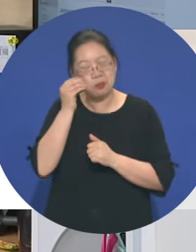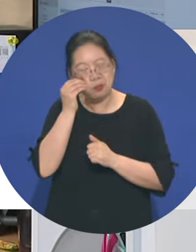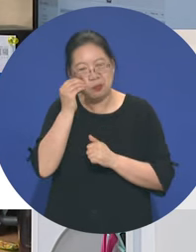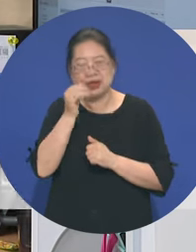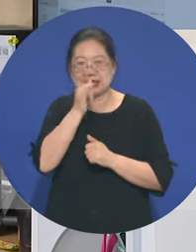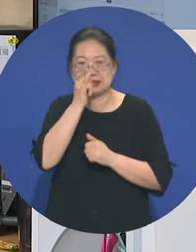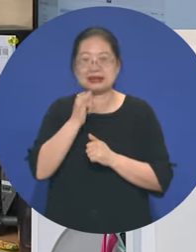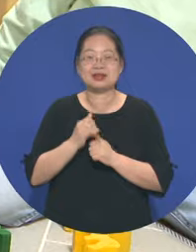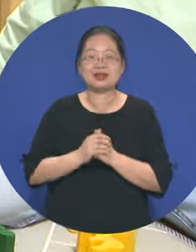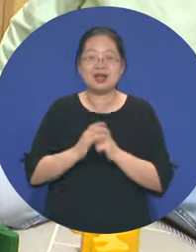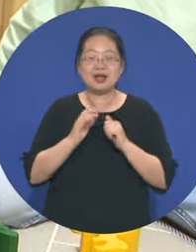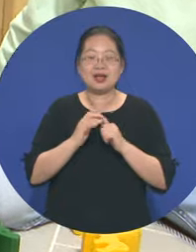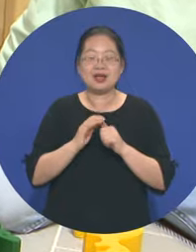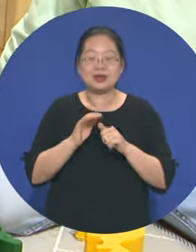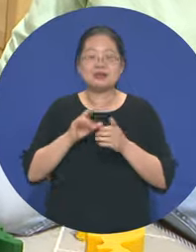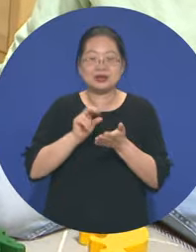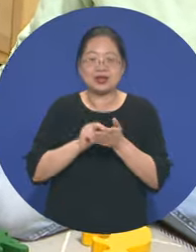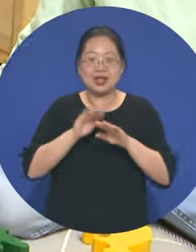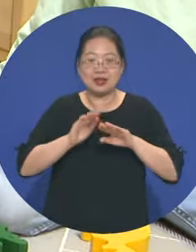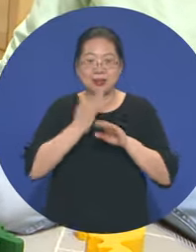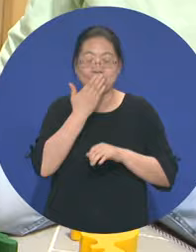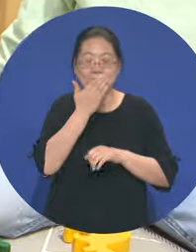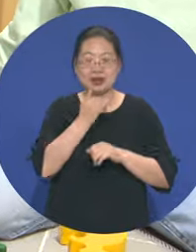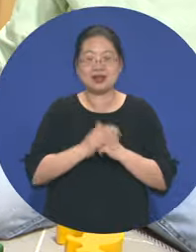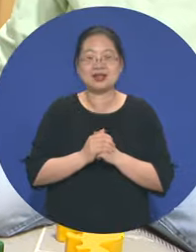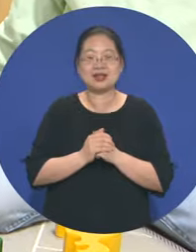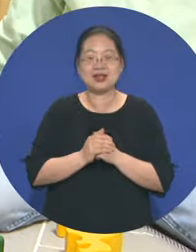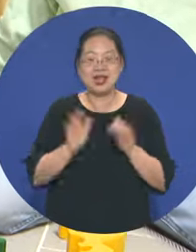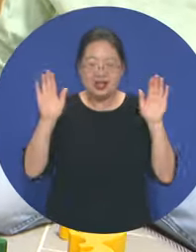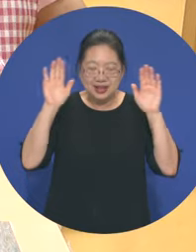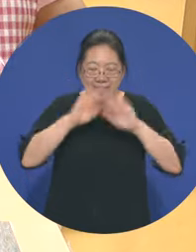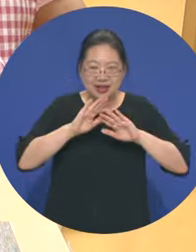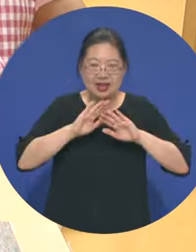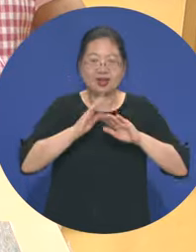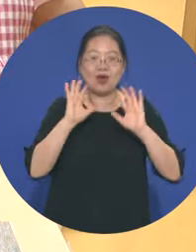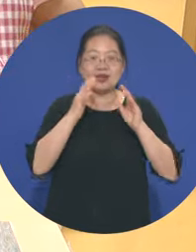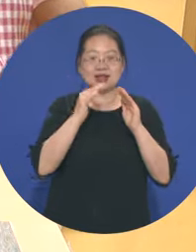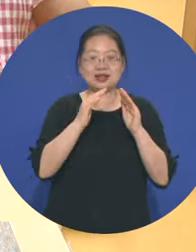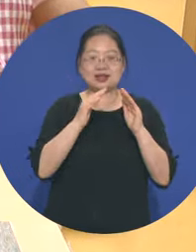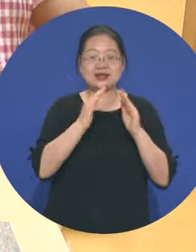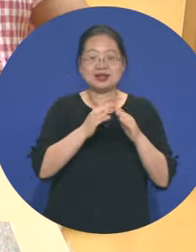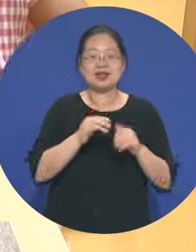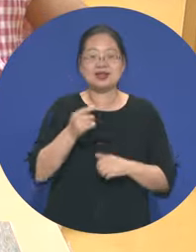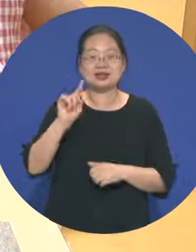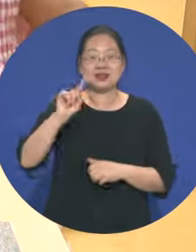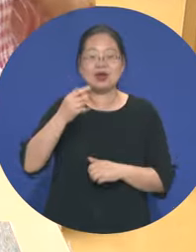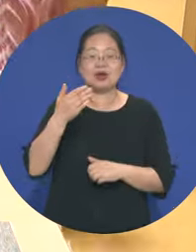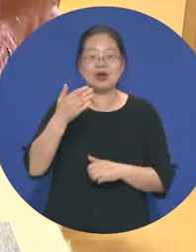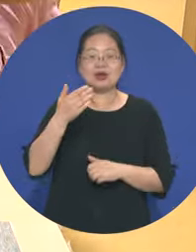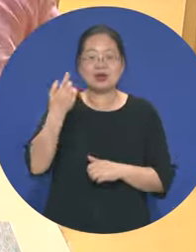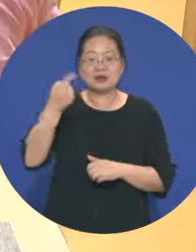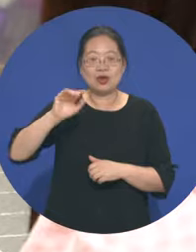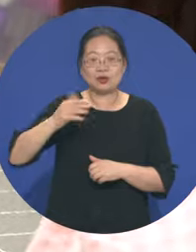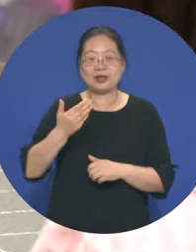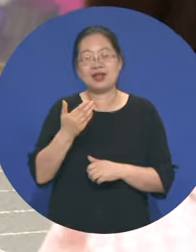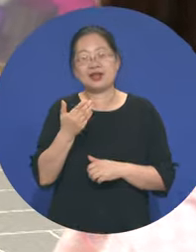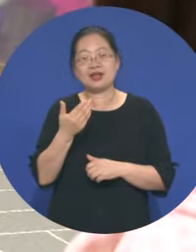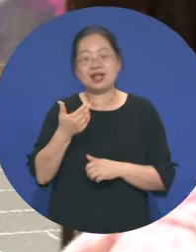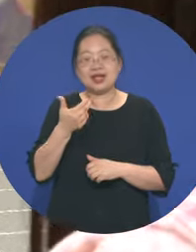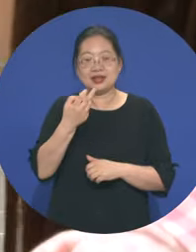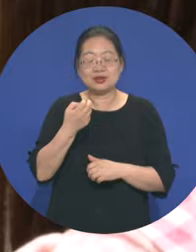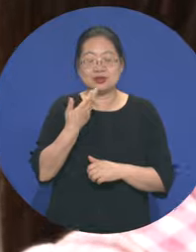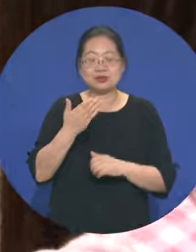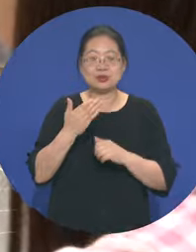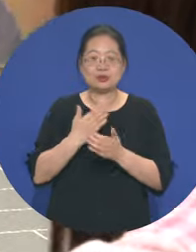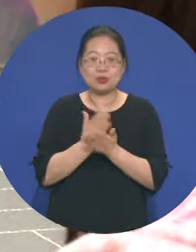거라고 생각합니다 한편 경기도는 야간 현장 어린이집 137개 소와 시간제 보유 41인 6개반